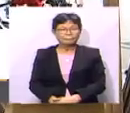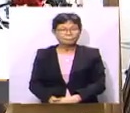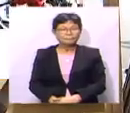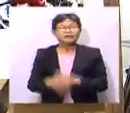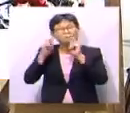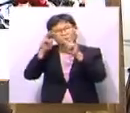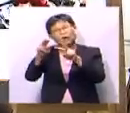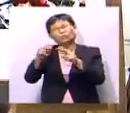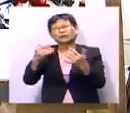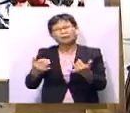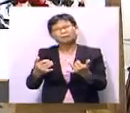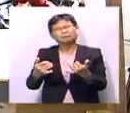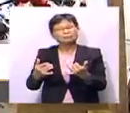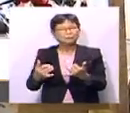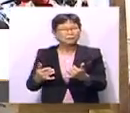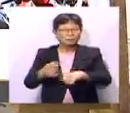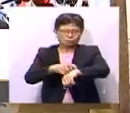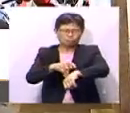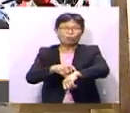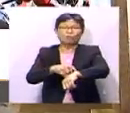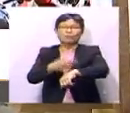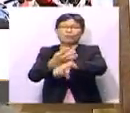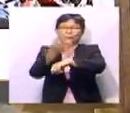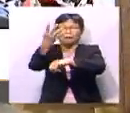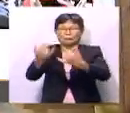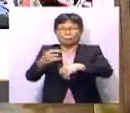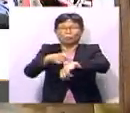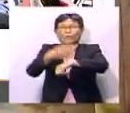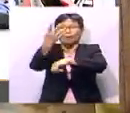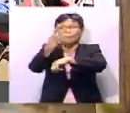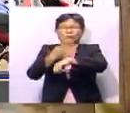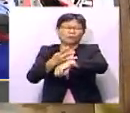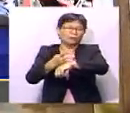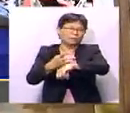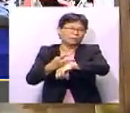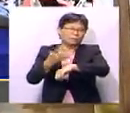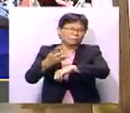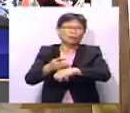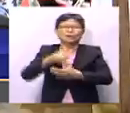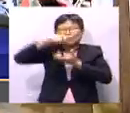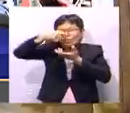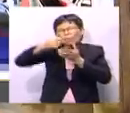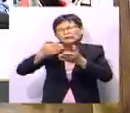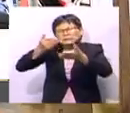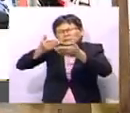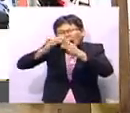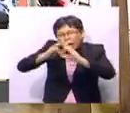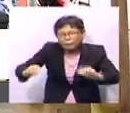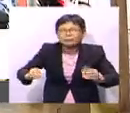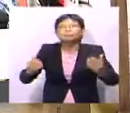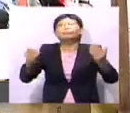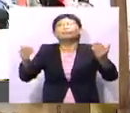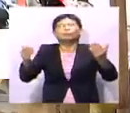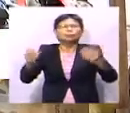Tengok dalam keadaan macam ni, sekarang dah dekat pukul 4 macam tu, bubur pun nak dekat habis. Alhamdulillah, kita dalam